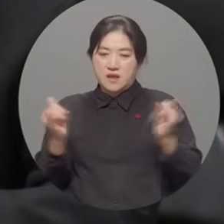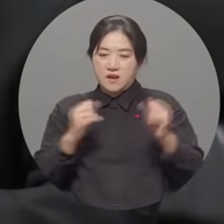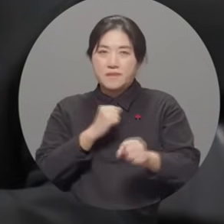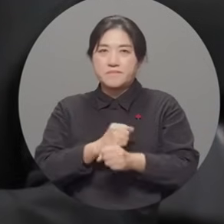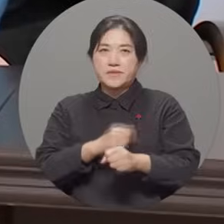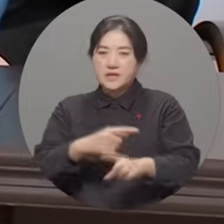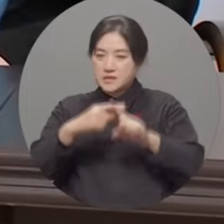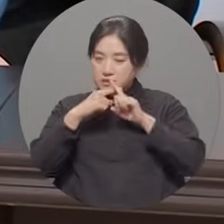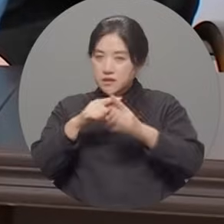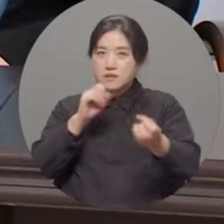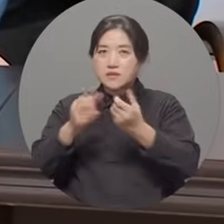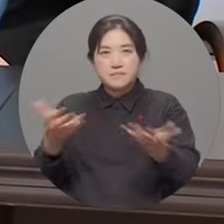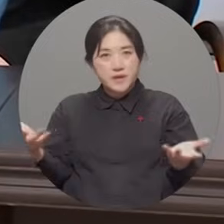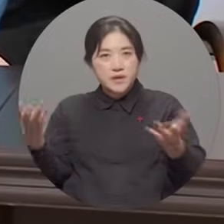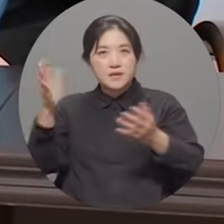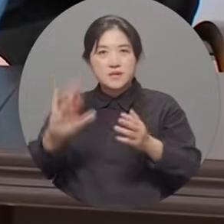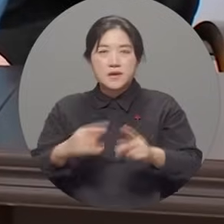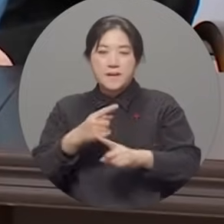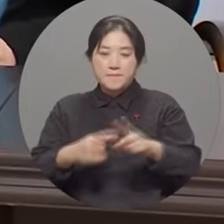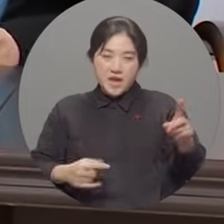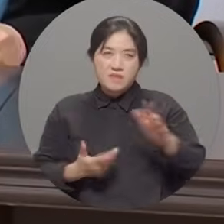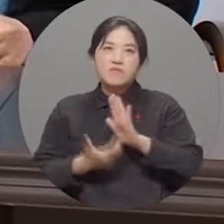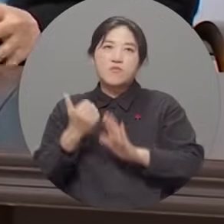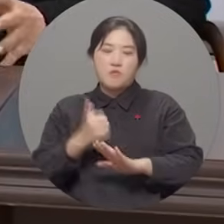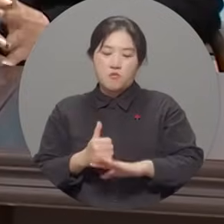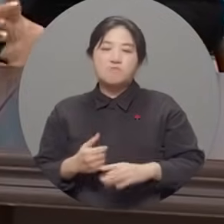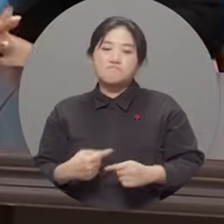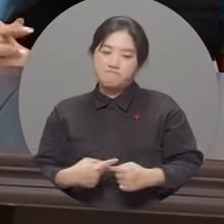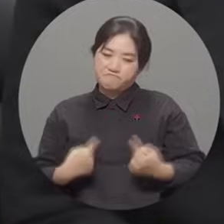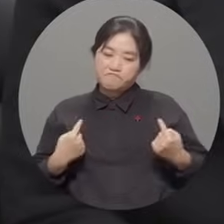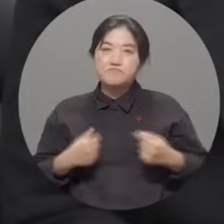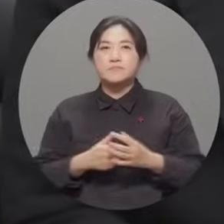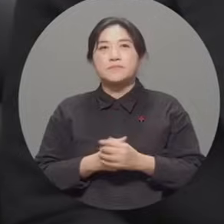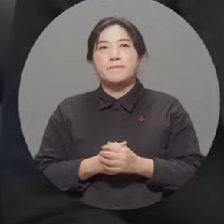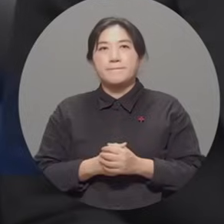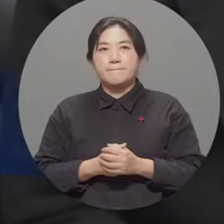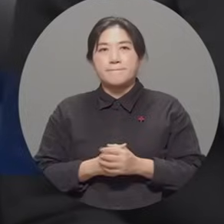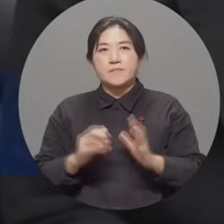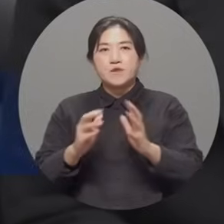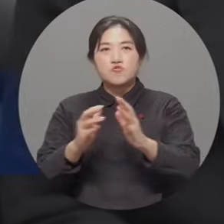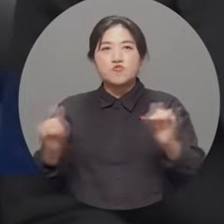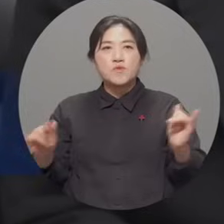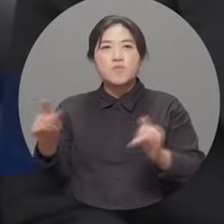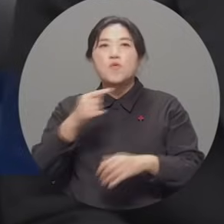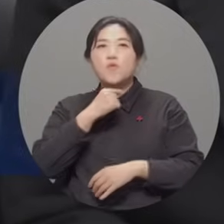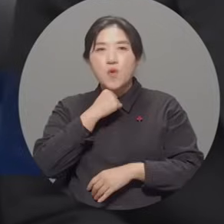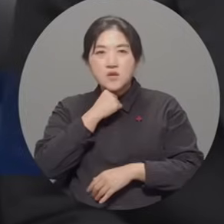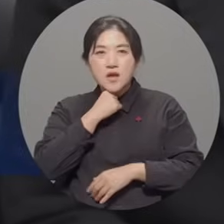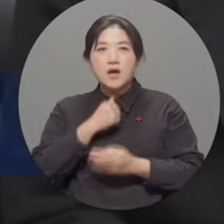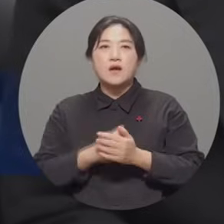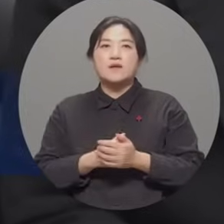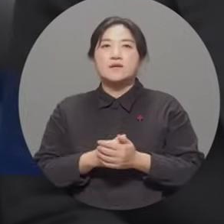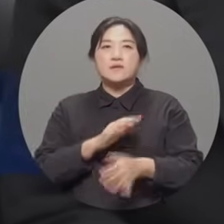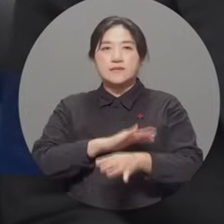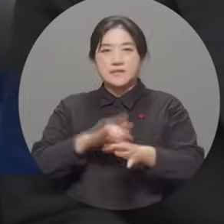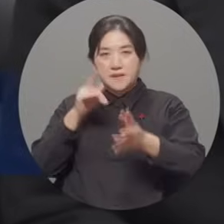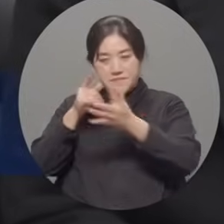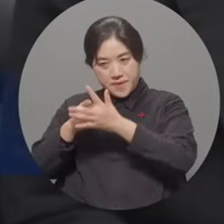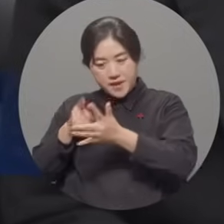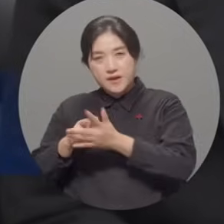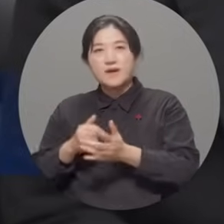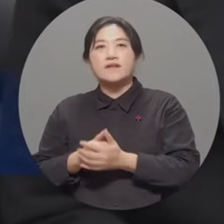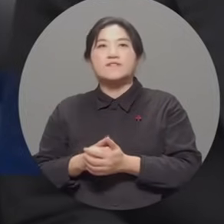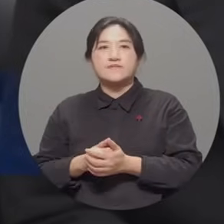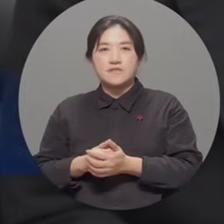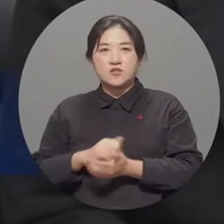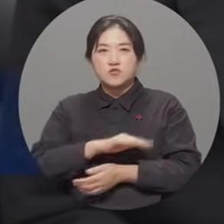듣지 못했지만 절반의 성공이라고 자평했습니다. 국민이 뭘 원하는지 그걸 잘